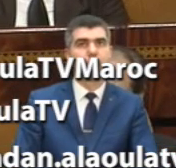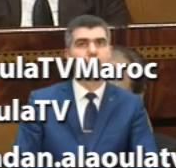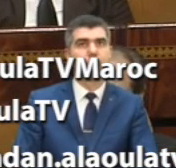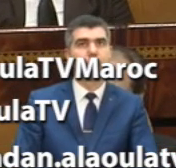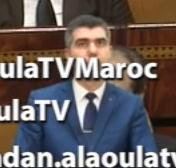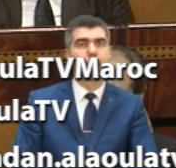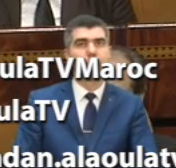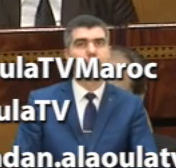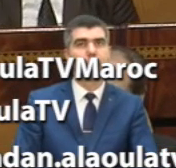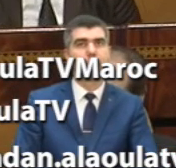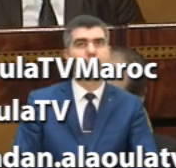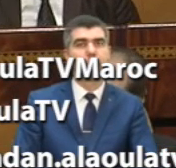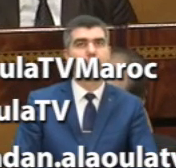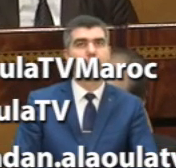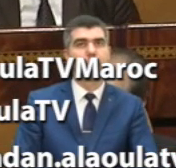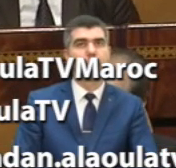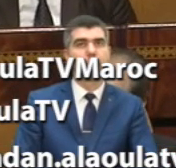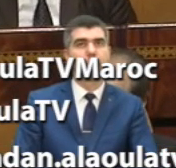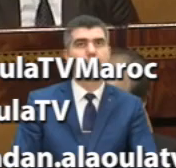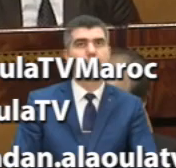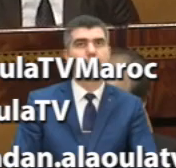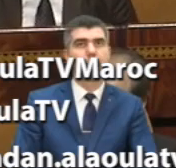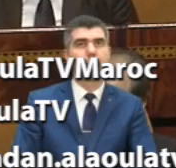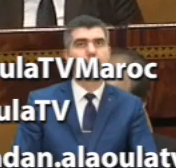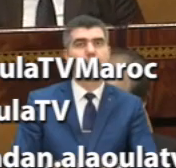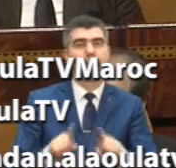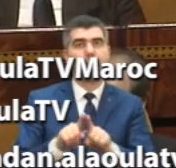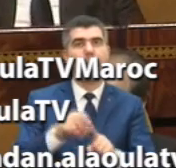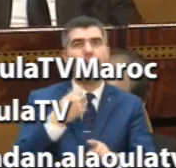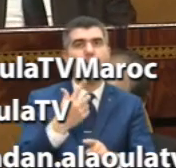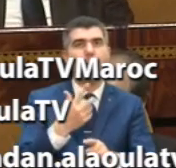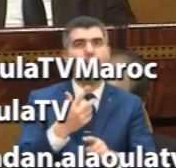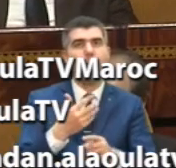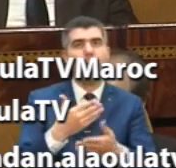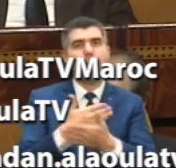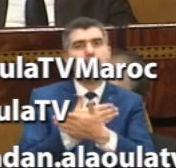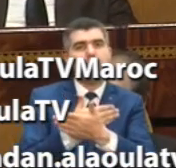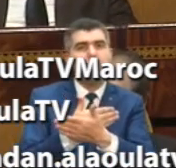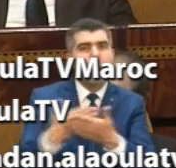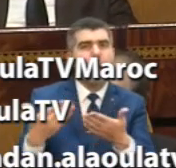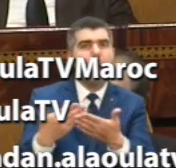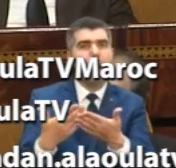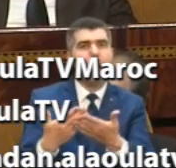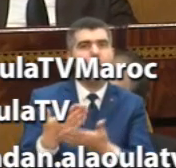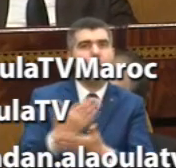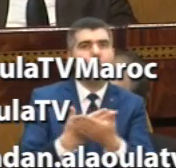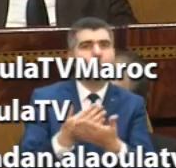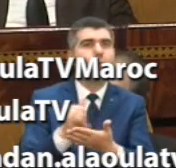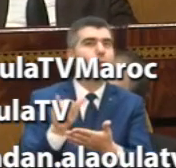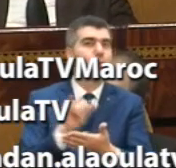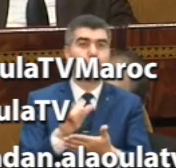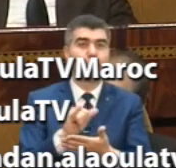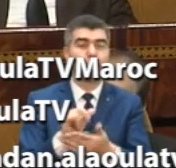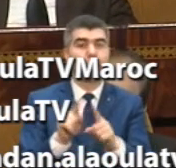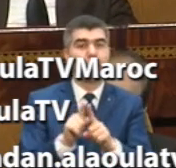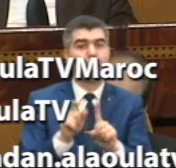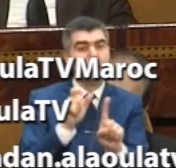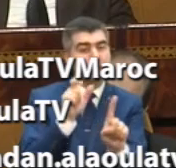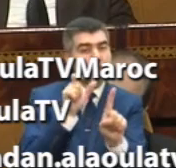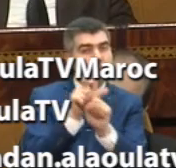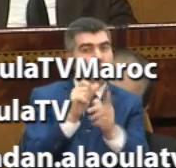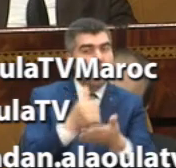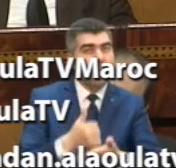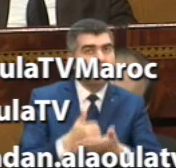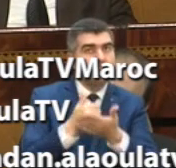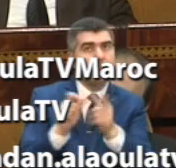عاد الأحياء بقيتي علينا غير بالملاير، الملاير والأحياء الهامشية السيدة الوزيرة مازال ما كتحضرش بالعناية التي تستحقها